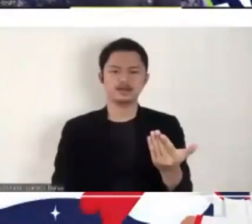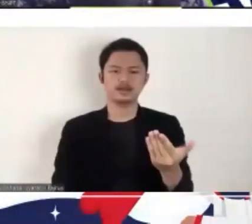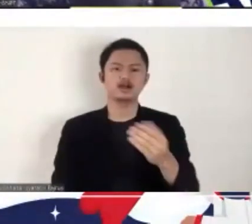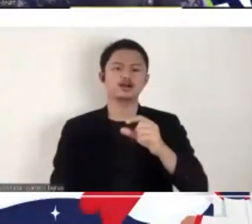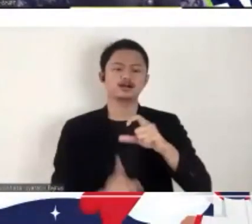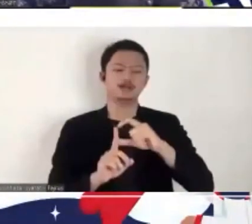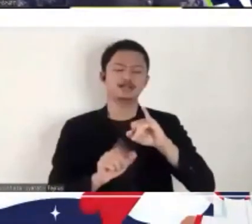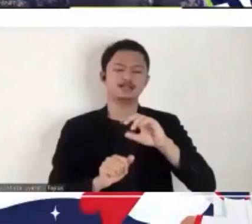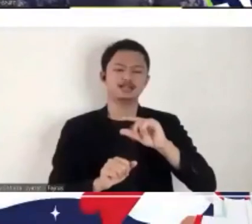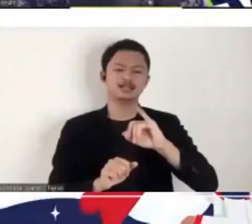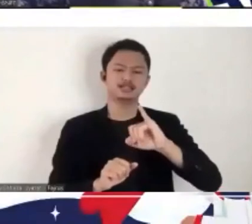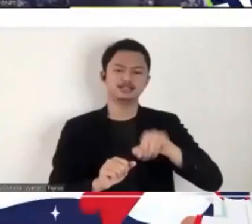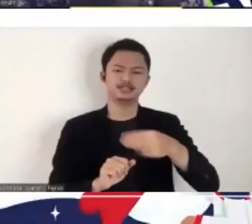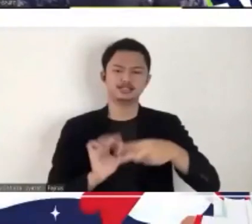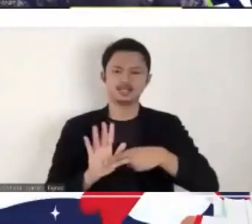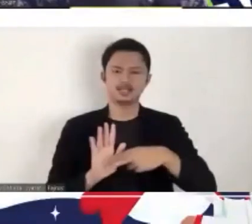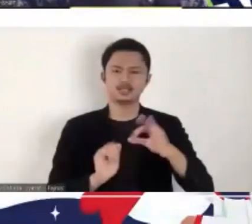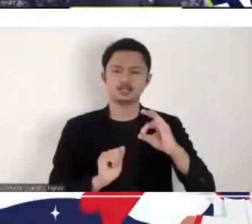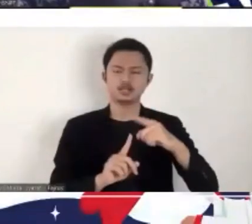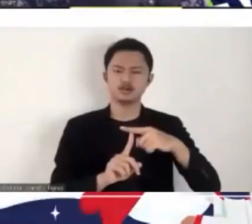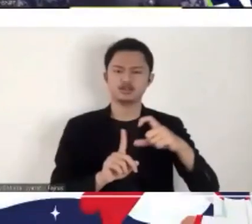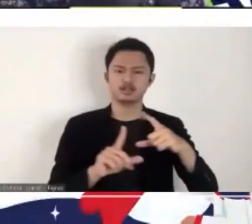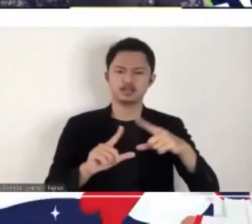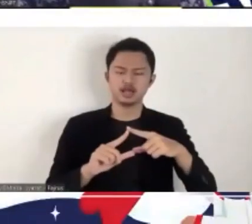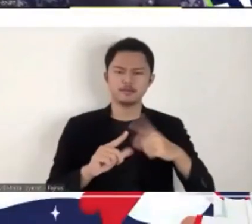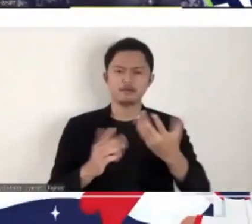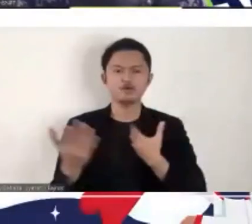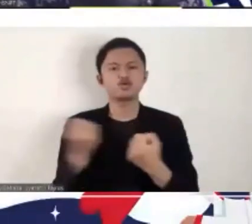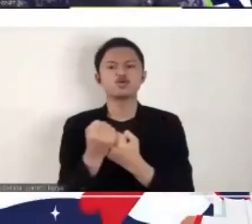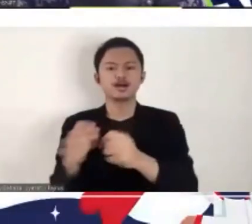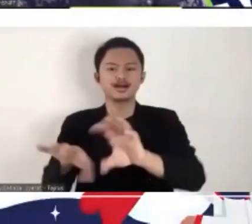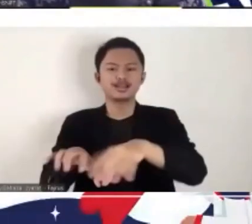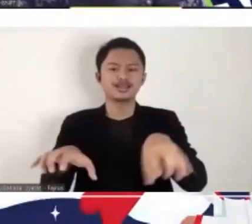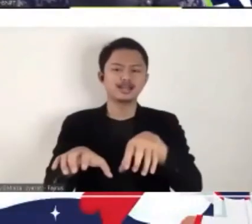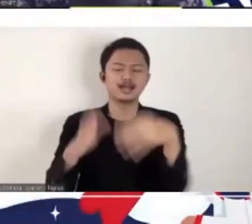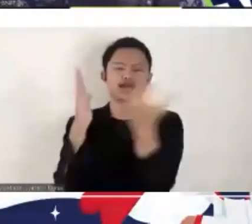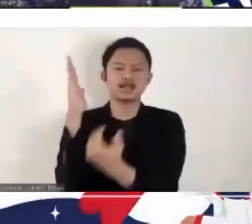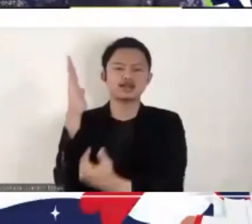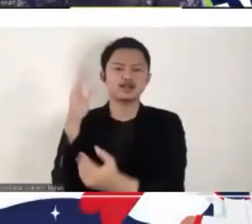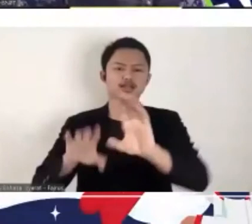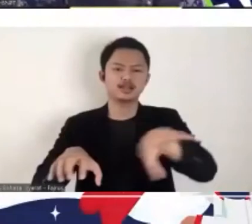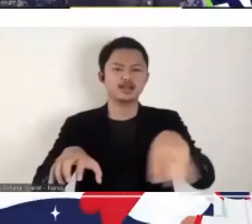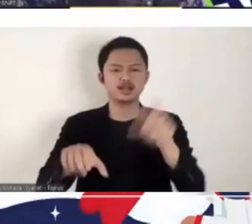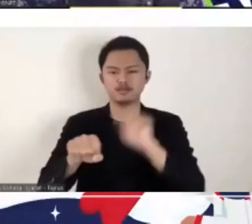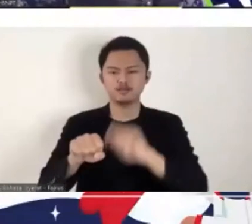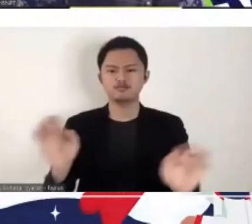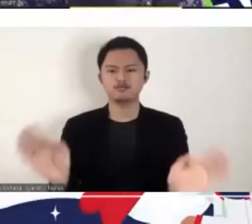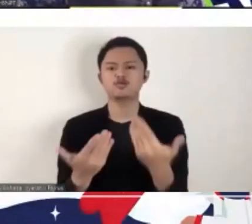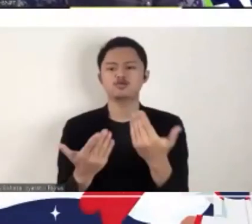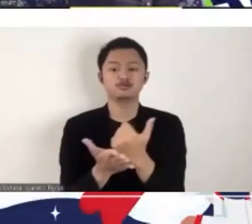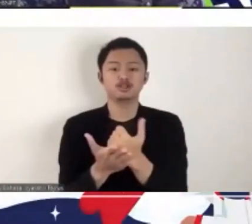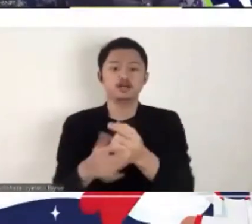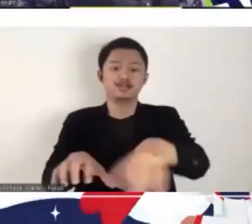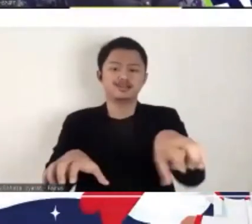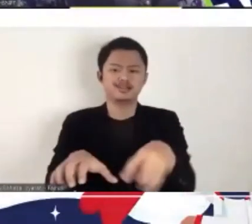akan menyusun semacam mendorong daerah untuk memiliki partner Jadi selama ini kan di daerah juga sudah banyak sebenarnya